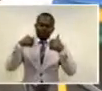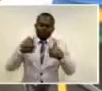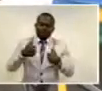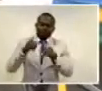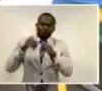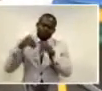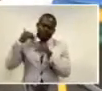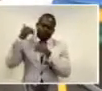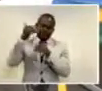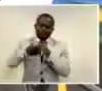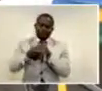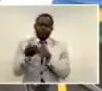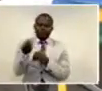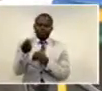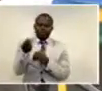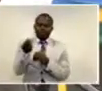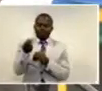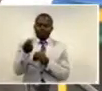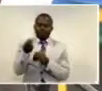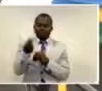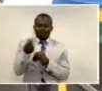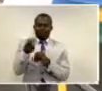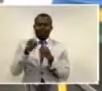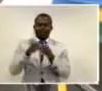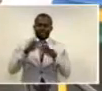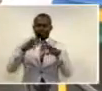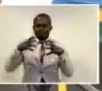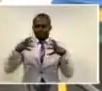hanyuma amafaranga ahinde.